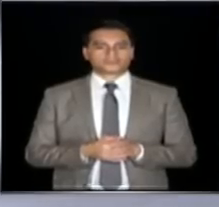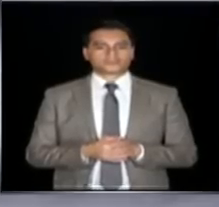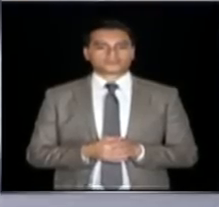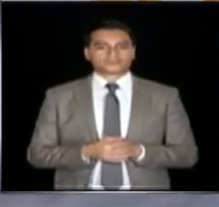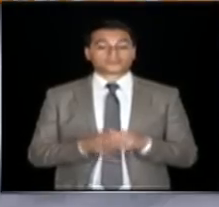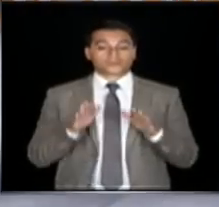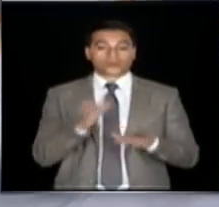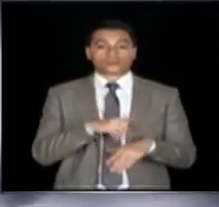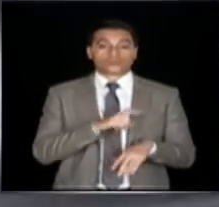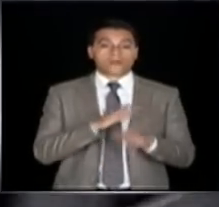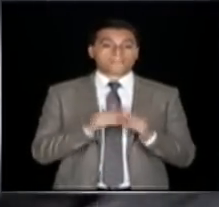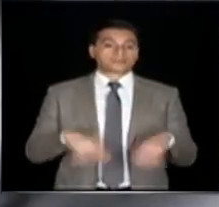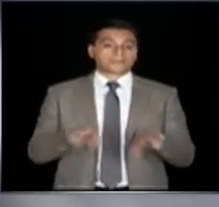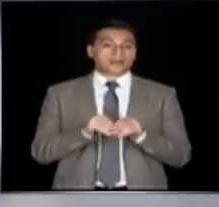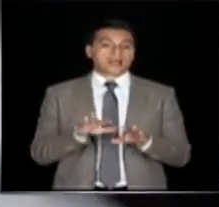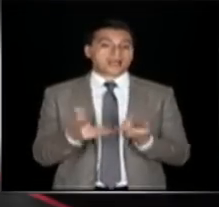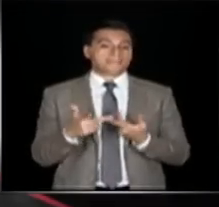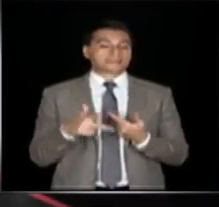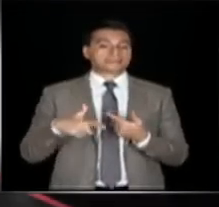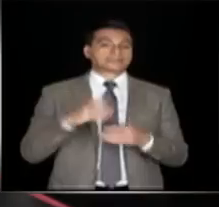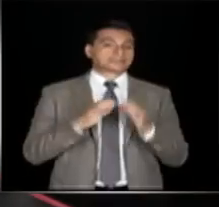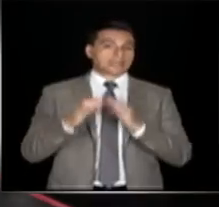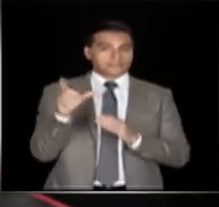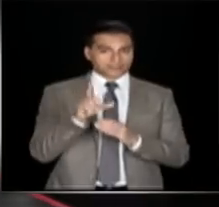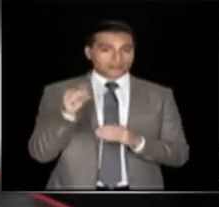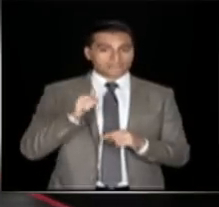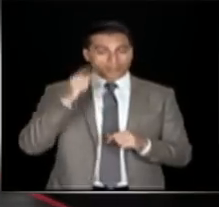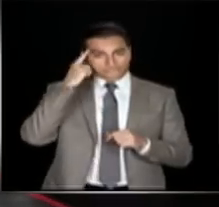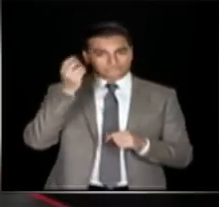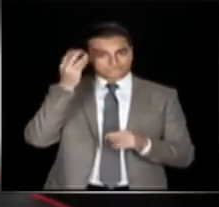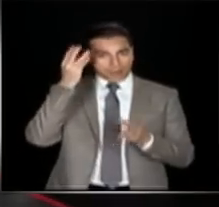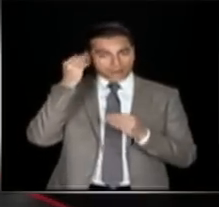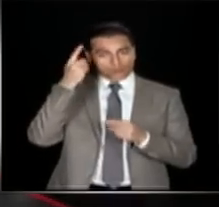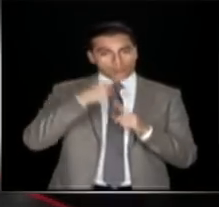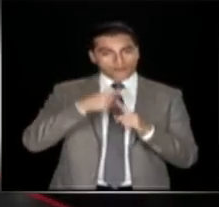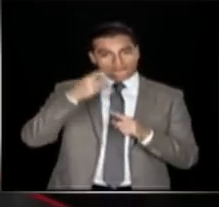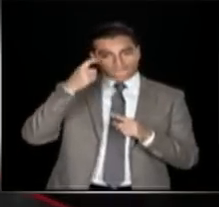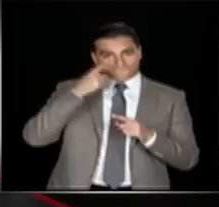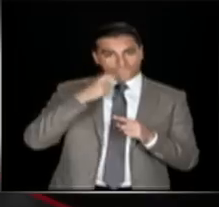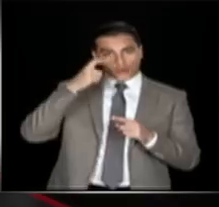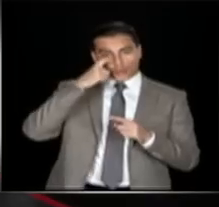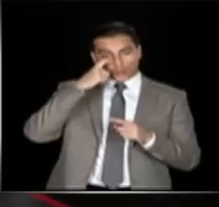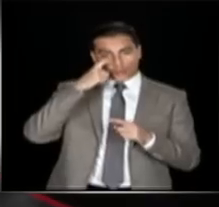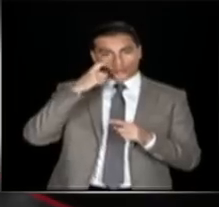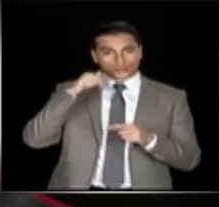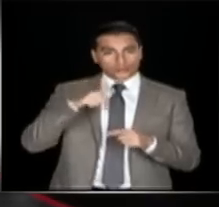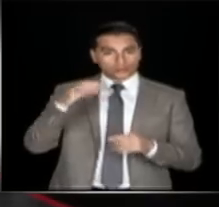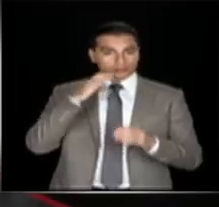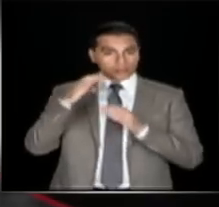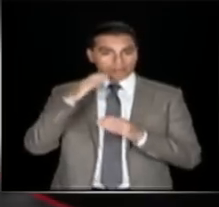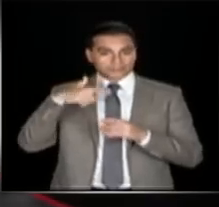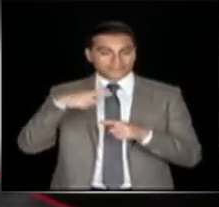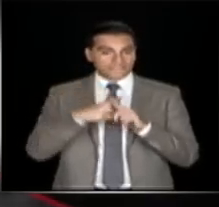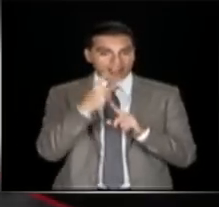وبكده طلاب مصر جمعوا 60 نقطة في فقرة المعرفة والفنون. وكل نقطة ب2000 جنيه